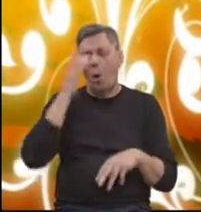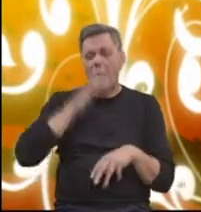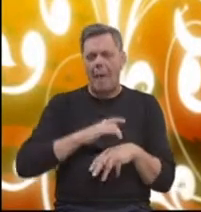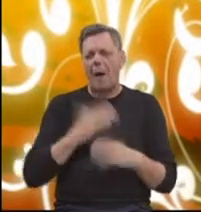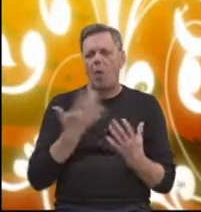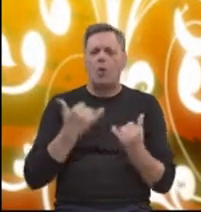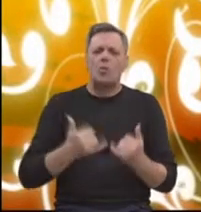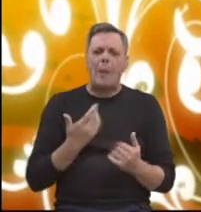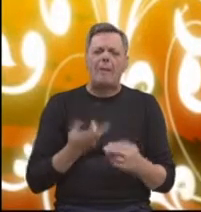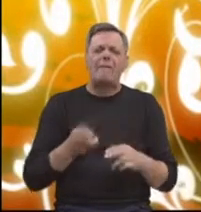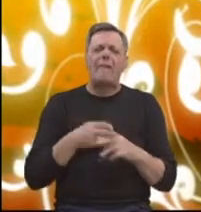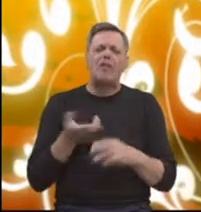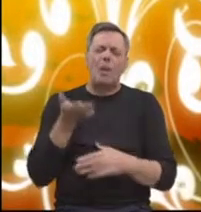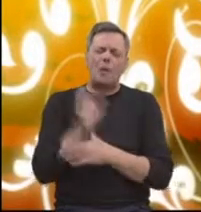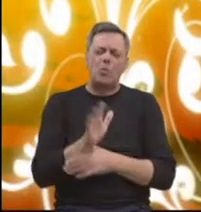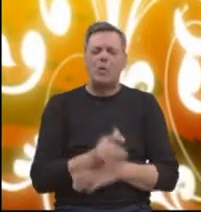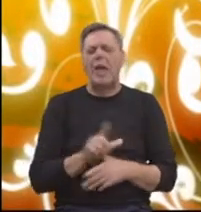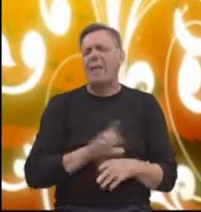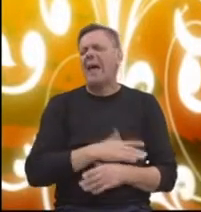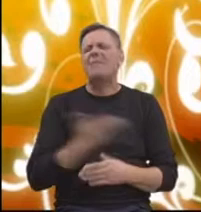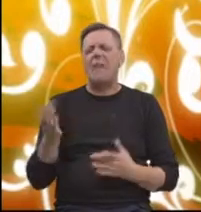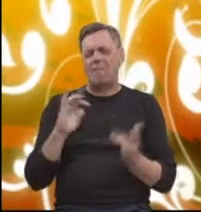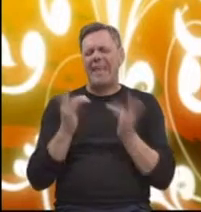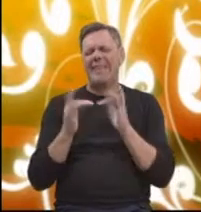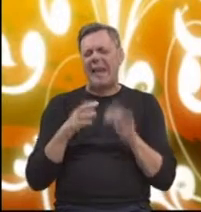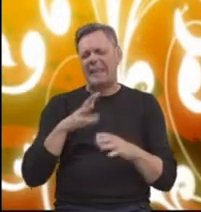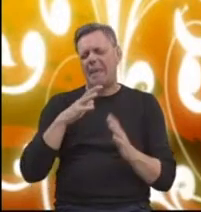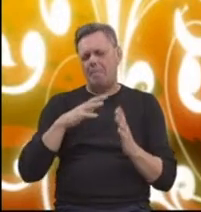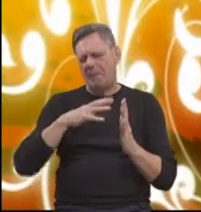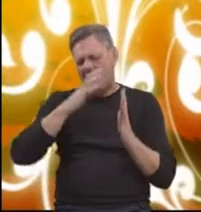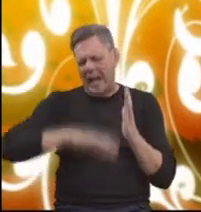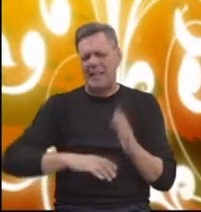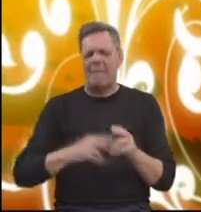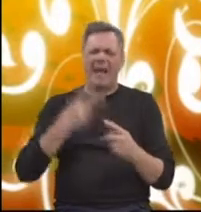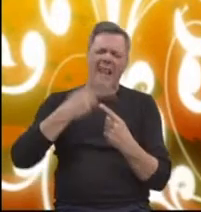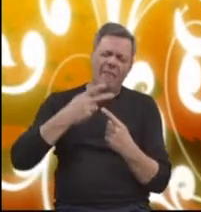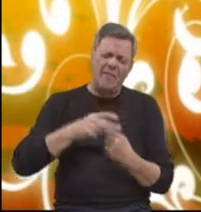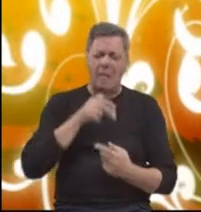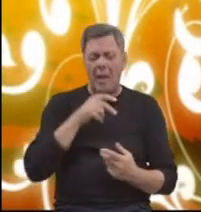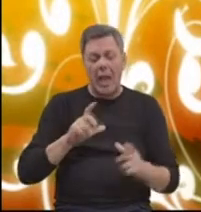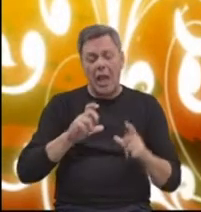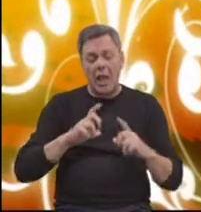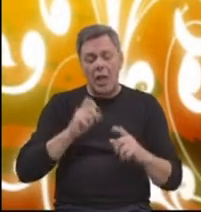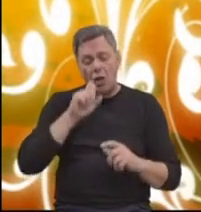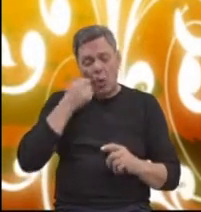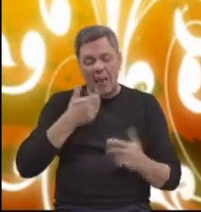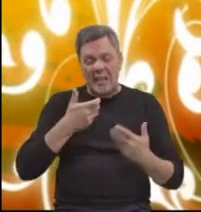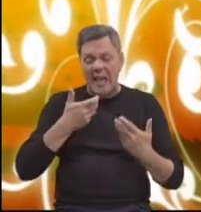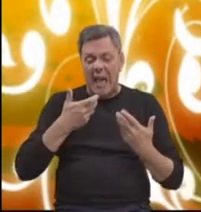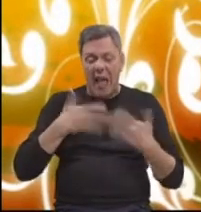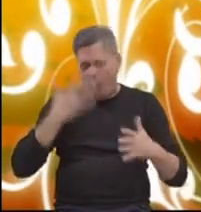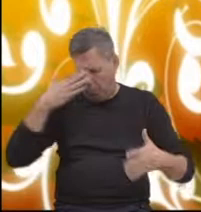su evo danas sve prisutne na svim internetskim stranicama, televizijama i slično, i stvarno se čovjek lako pogubi moru